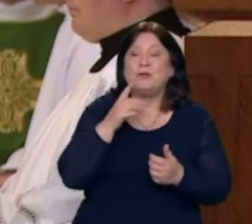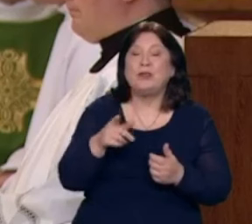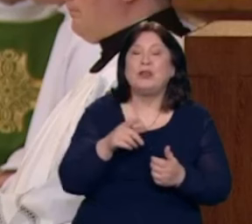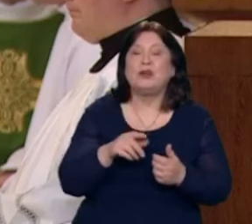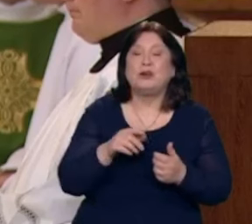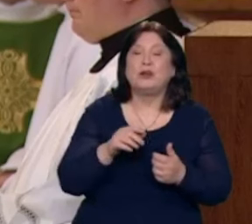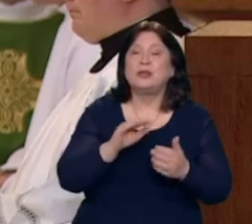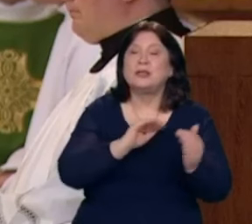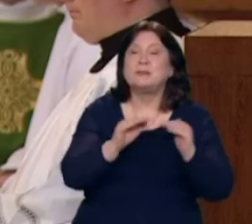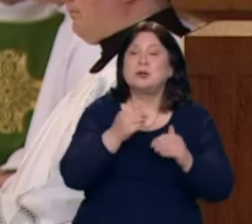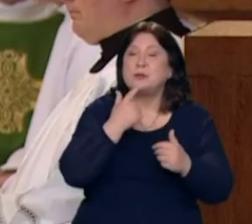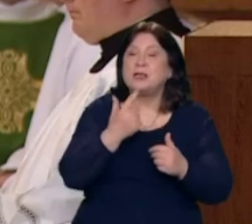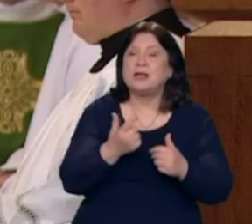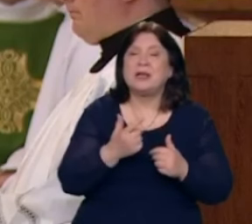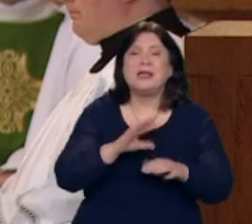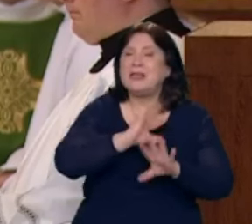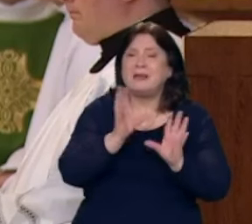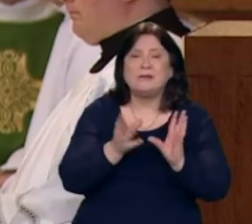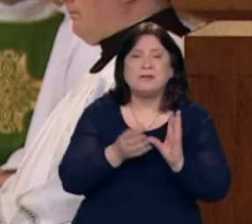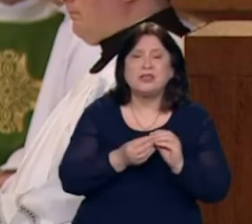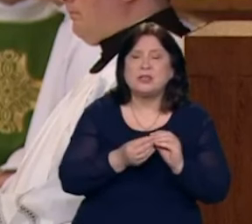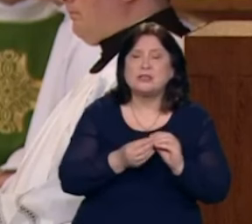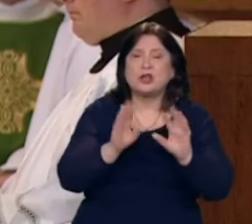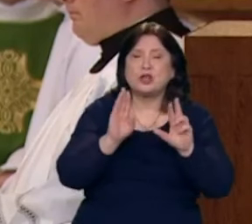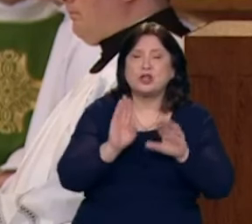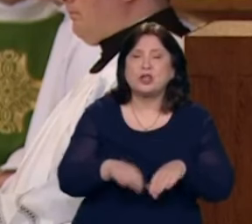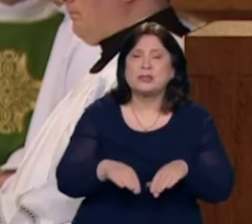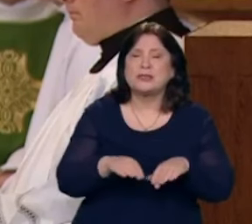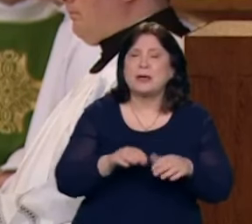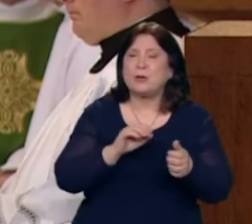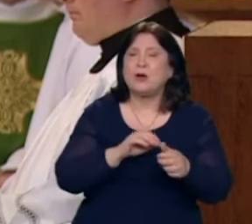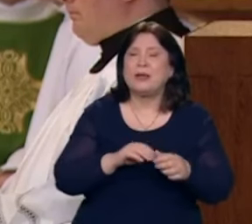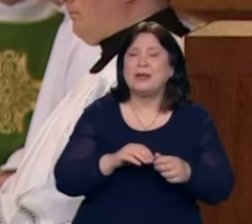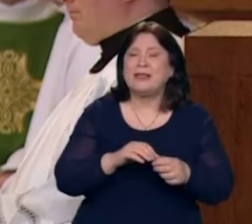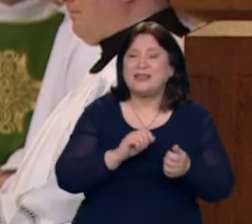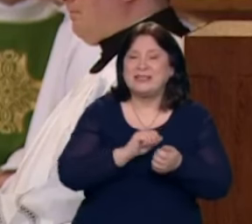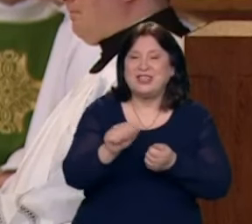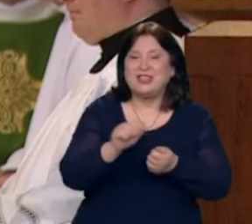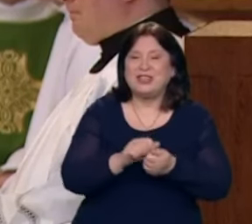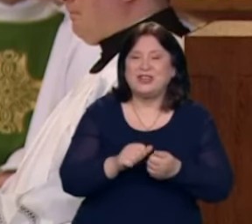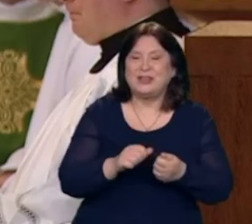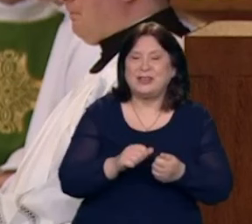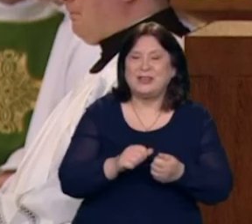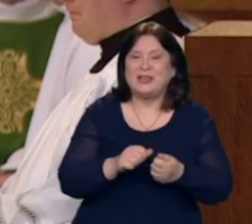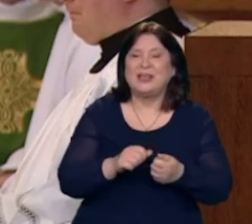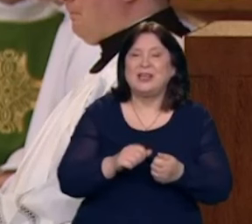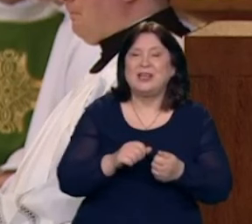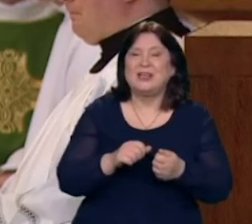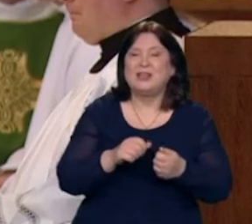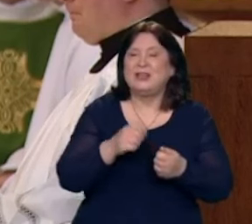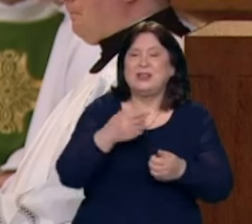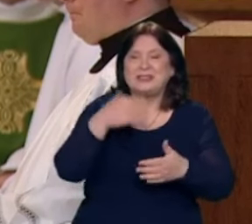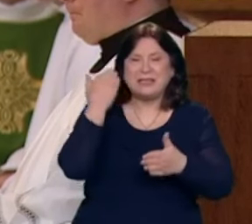powiedzenia że nie wszystko zostało zaprzepaszczone że coś tam